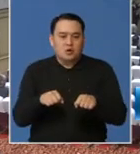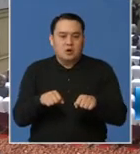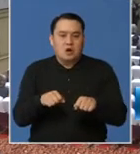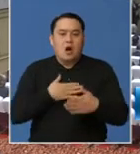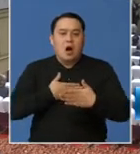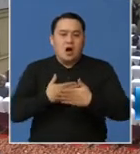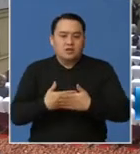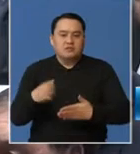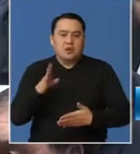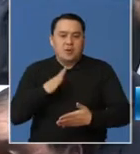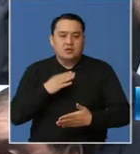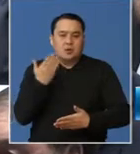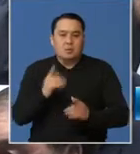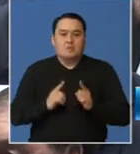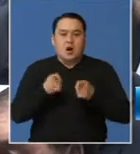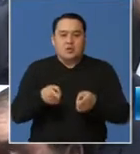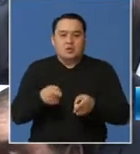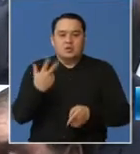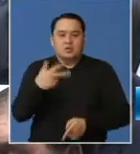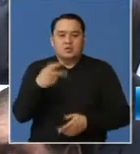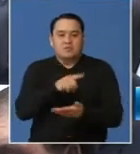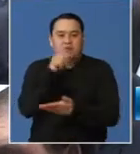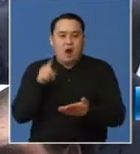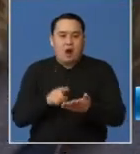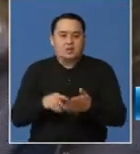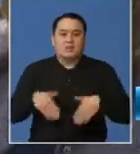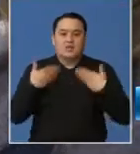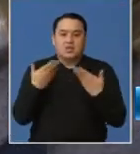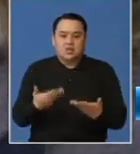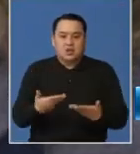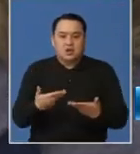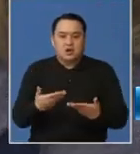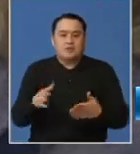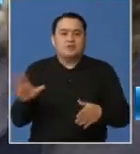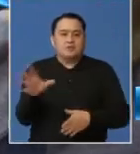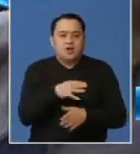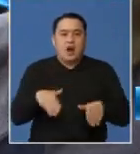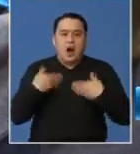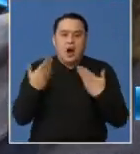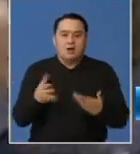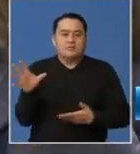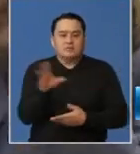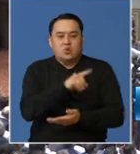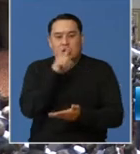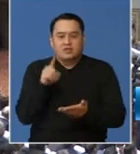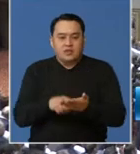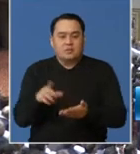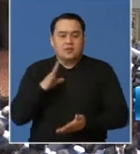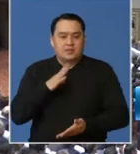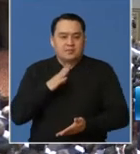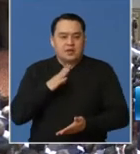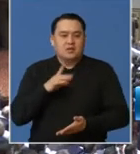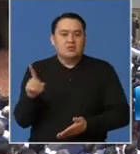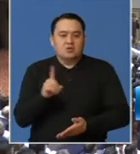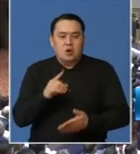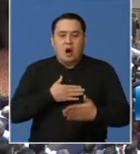очень активными. От них поступило более 30 вопросов и предложений. Ни одно обращение не осталось без исчерпывающего ответа.